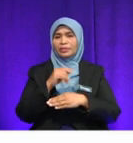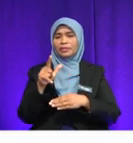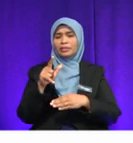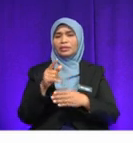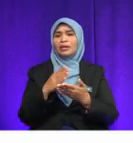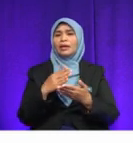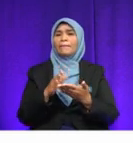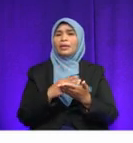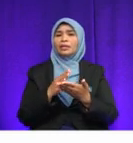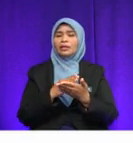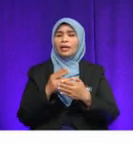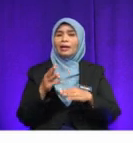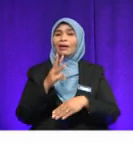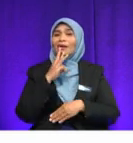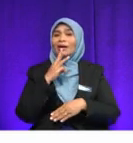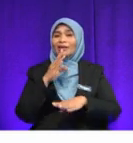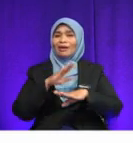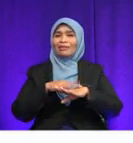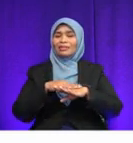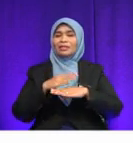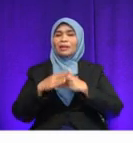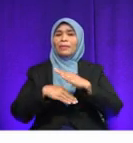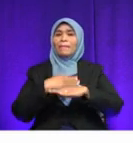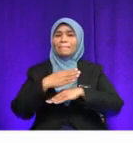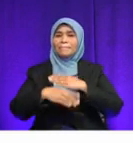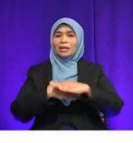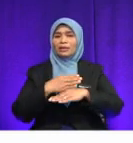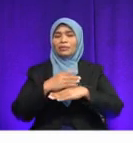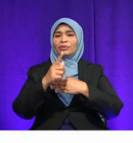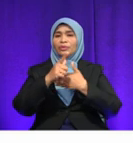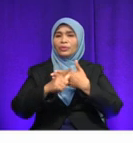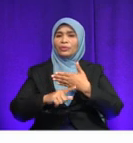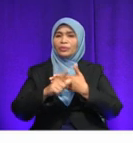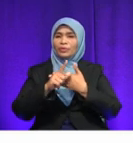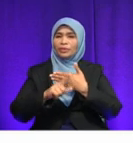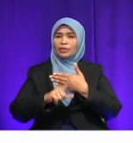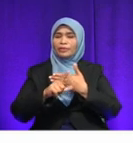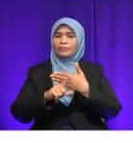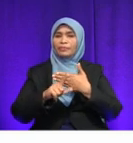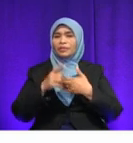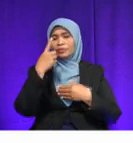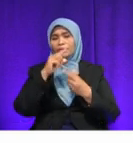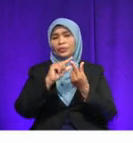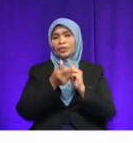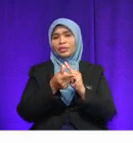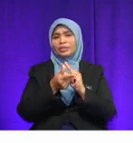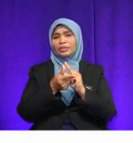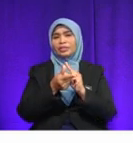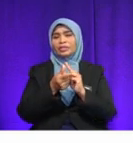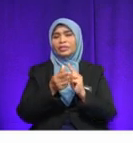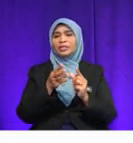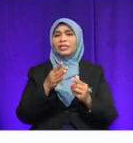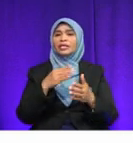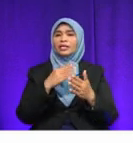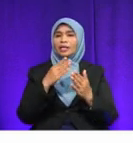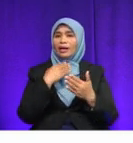menyapu air ke atas pembalut luka ya pembalut luka bagi menggantikan wudhu itu dia punya